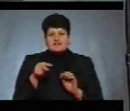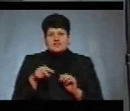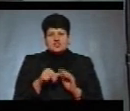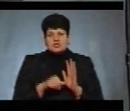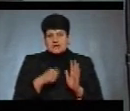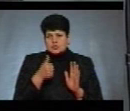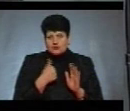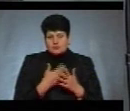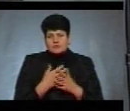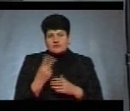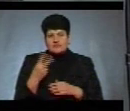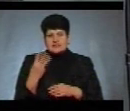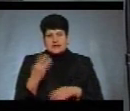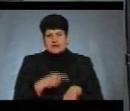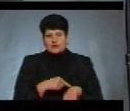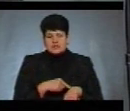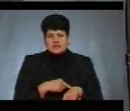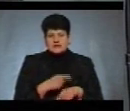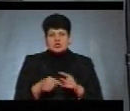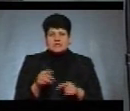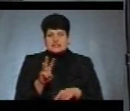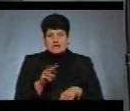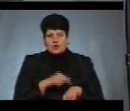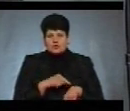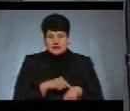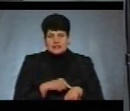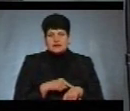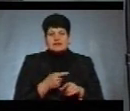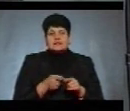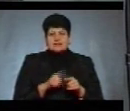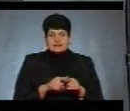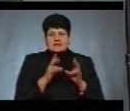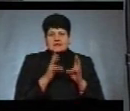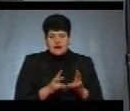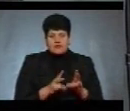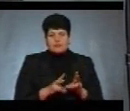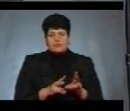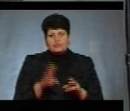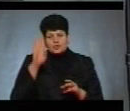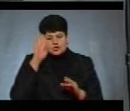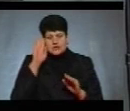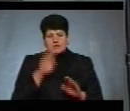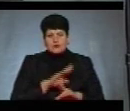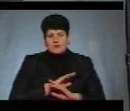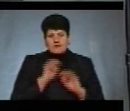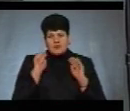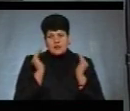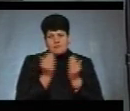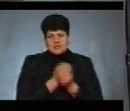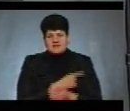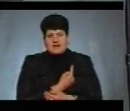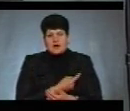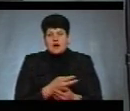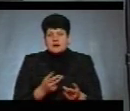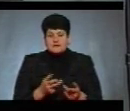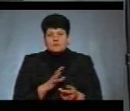року, близько 23 години. За 3 години від отриманих тілесних ушкоджень чоловік помер в реанімаційному відділенні місцевої лікарні. Віталій